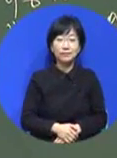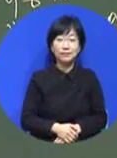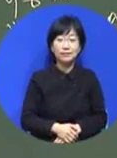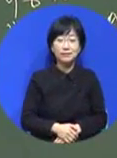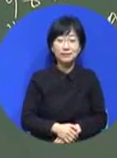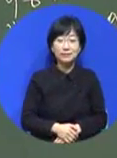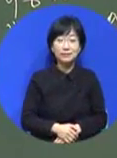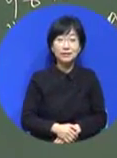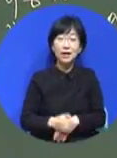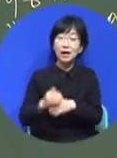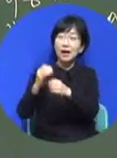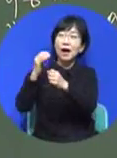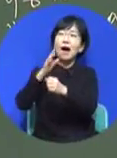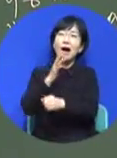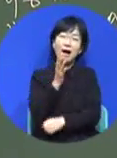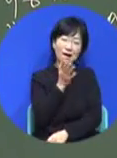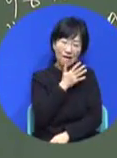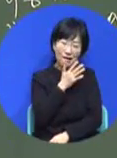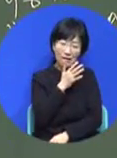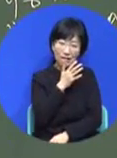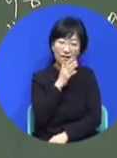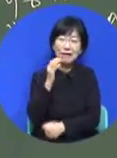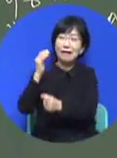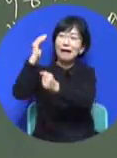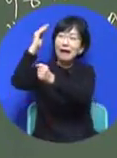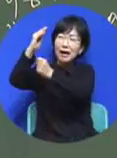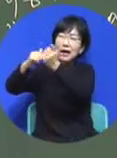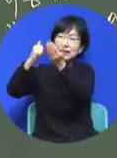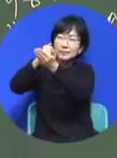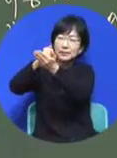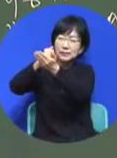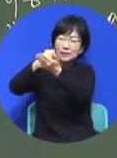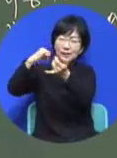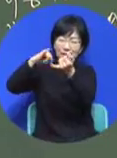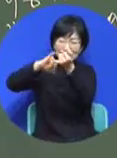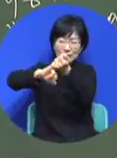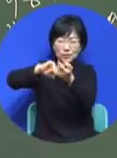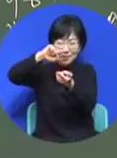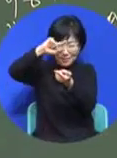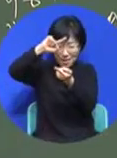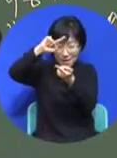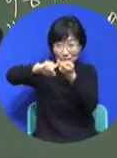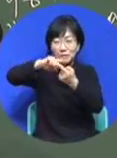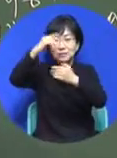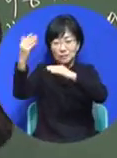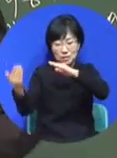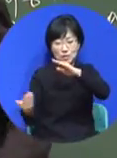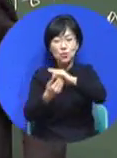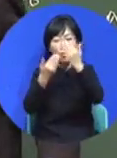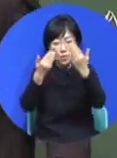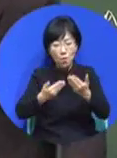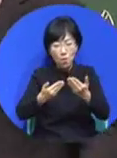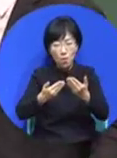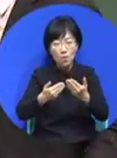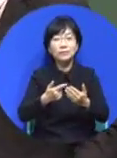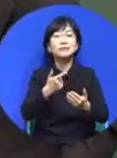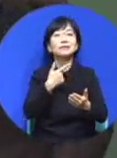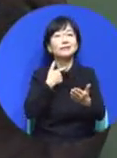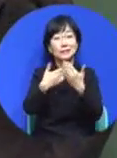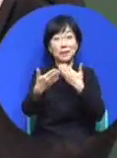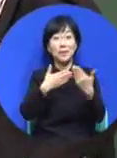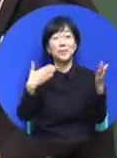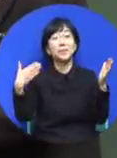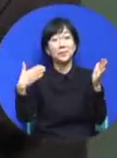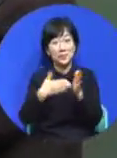언약에 말씀의 약속을 이루시는구나 걸 체험했으니까요. And it's because he experienced for himself that God fulfills